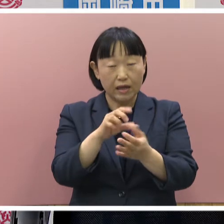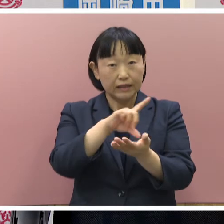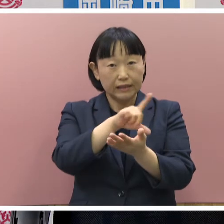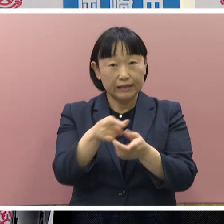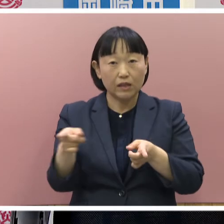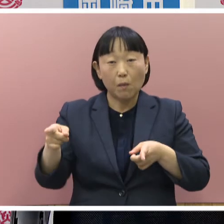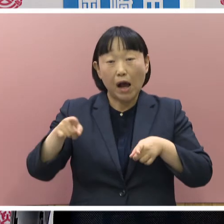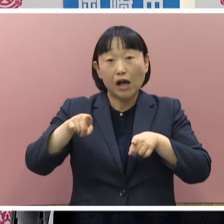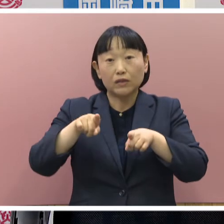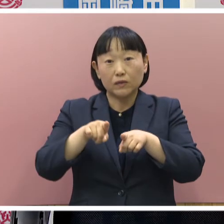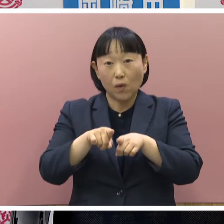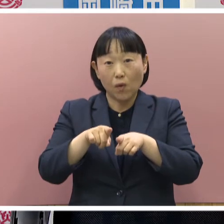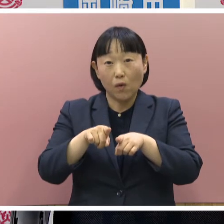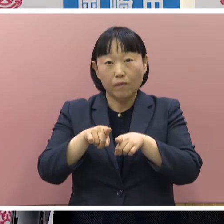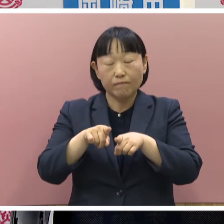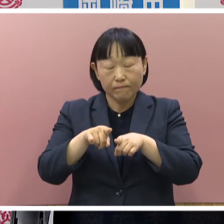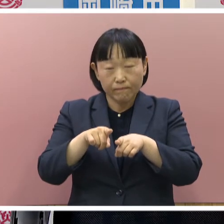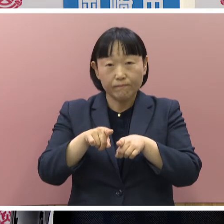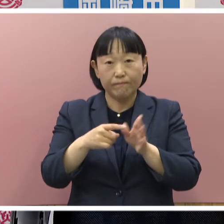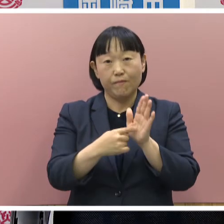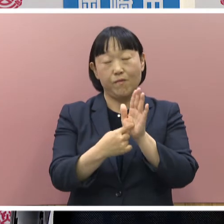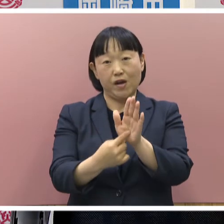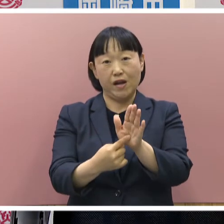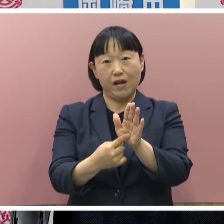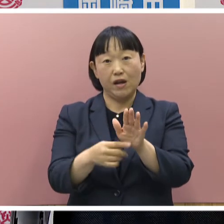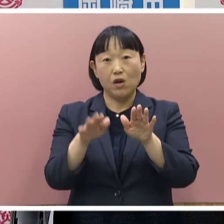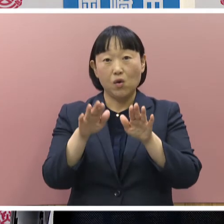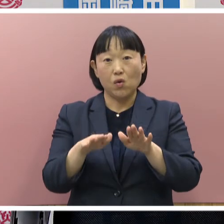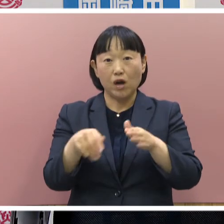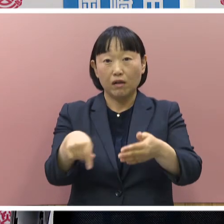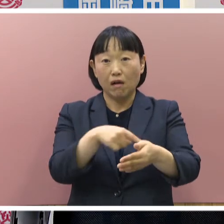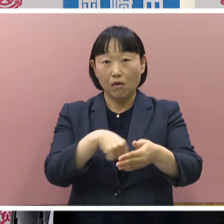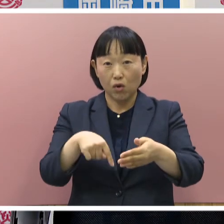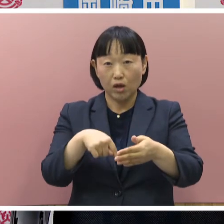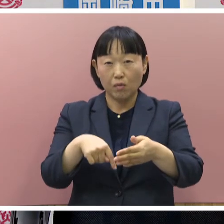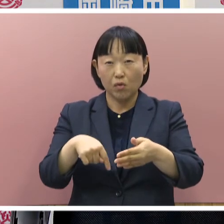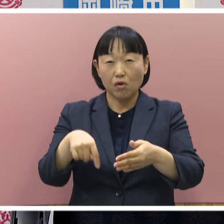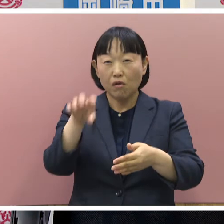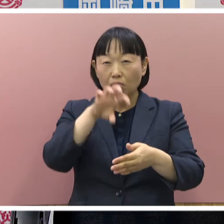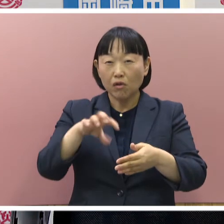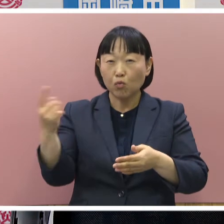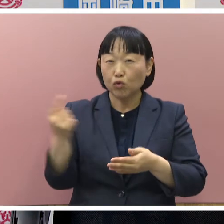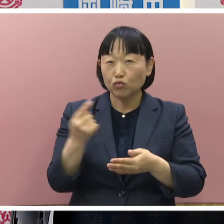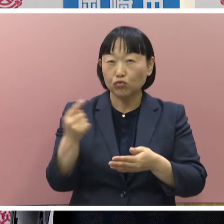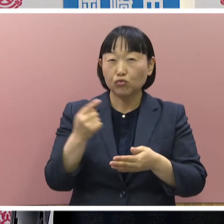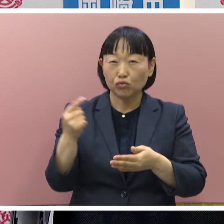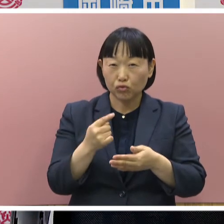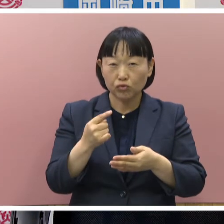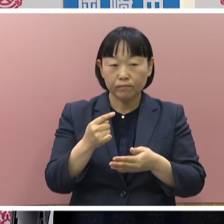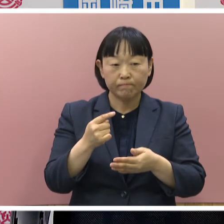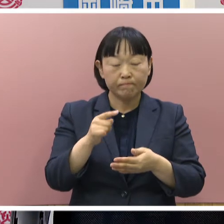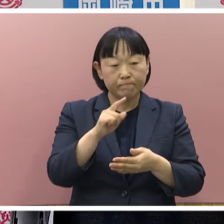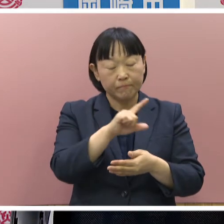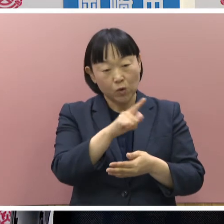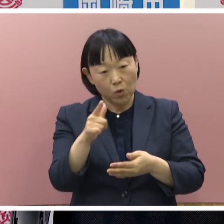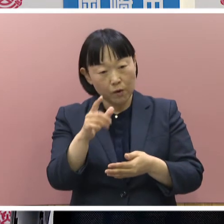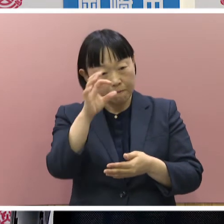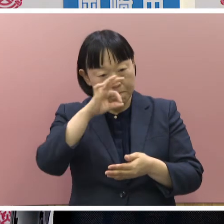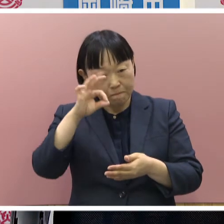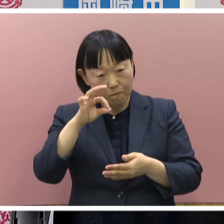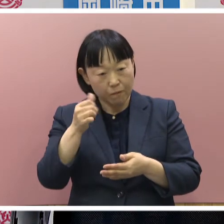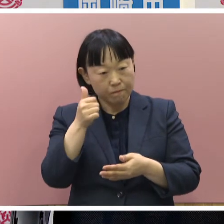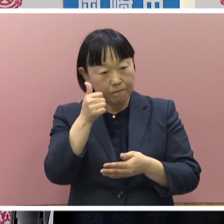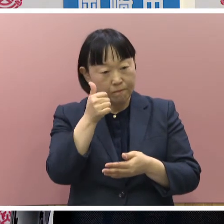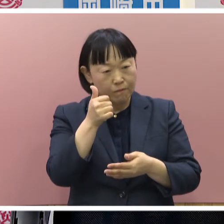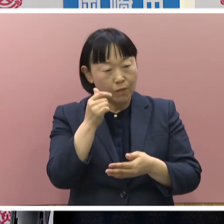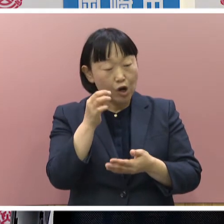走することを強みにしていらっしゃいます。今回の事業でも何度も岡崎へ足を運び、来訪者の視点から本